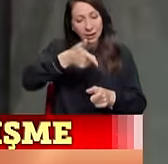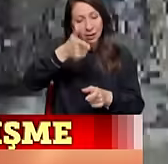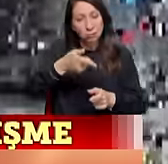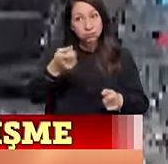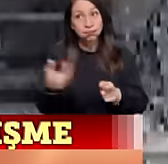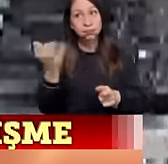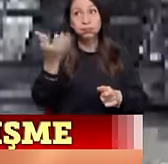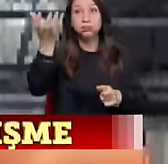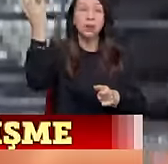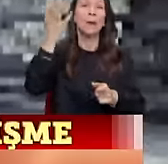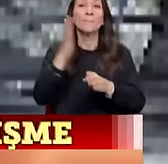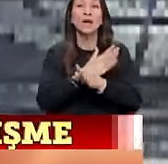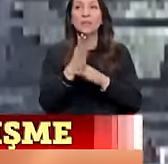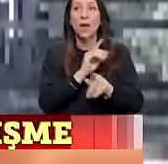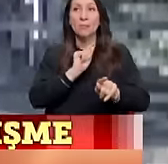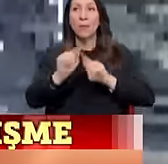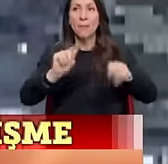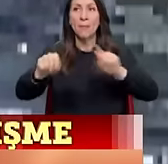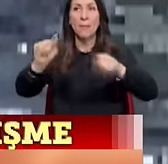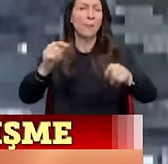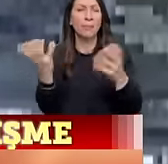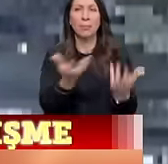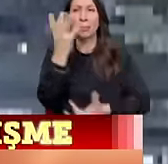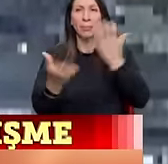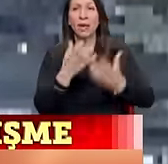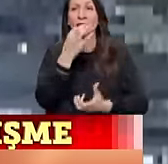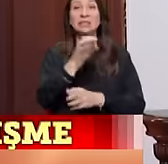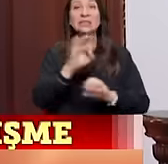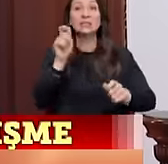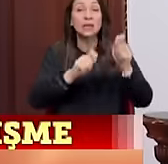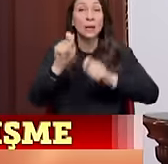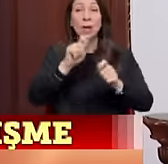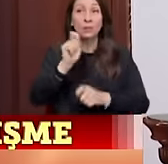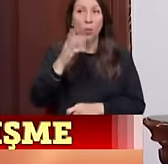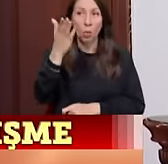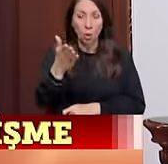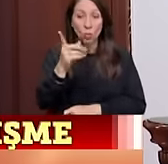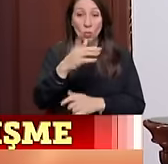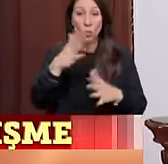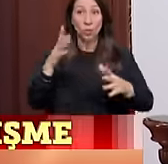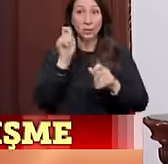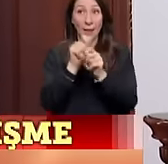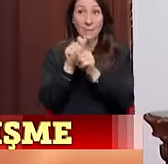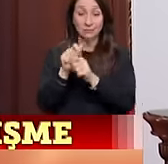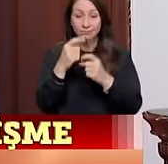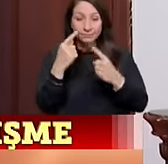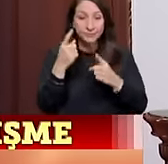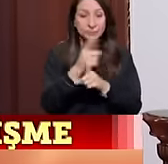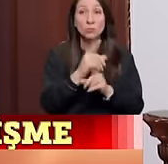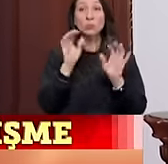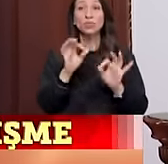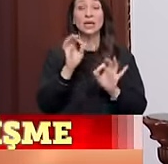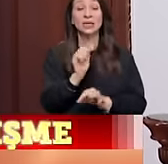parladı alevler. Tadilat malzemeleri anında tutuştu. O tadilat izinsiz yapılıyordu. Bu tür büyük tadilatları mutlaka